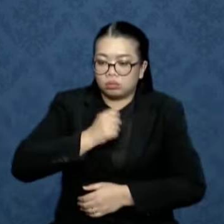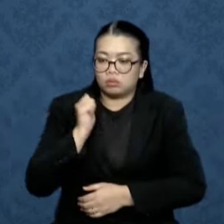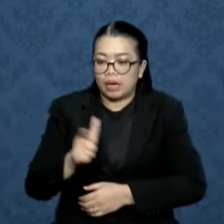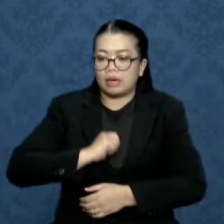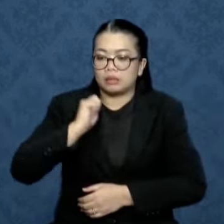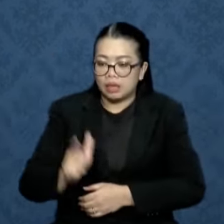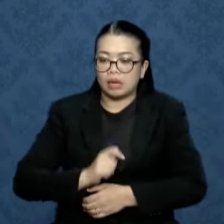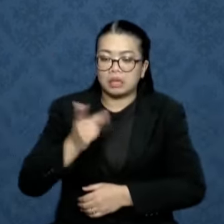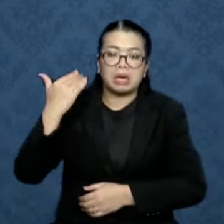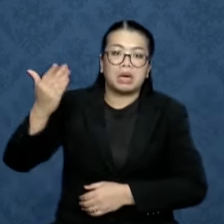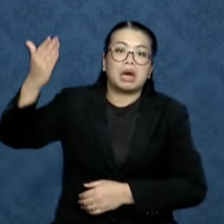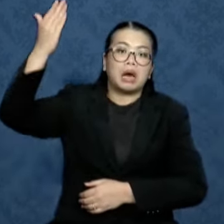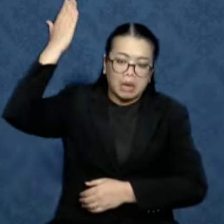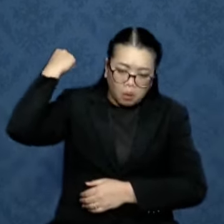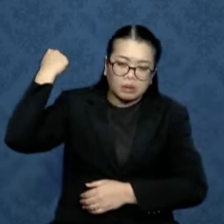อง